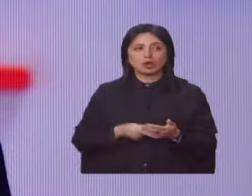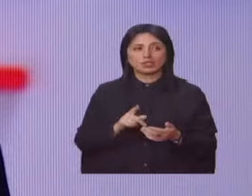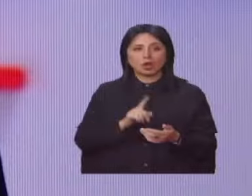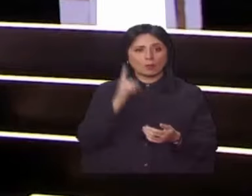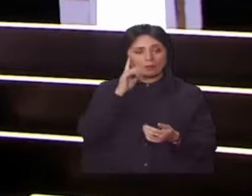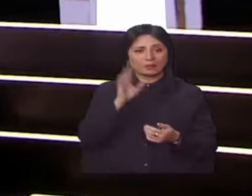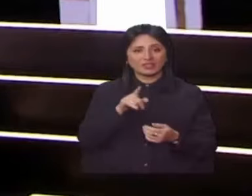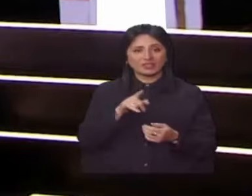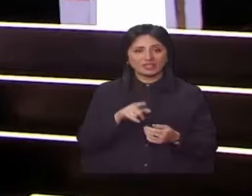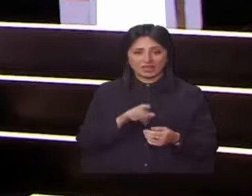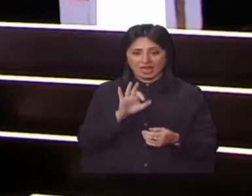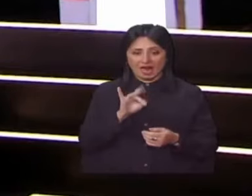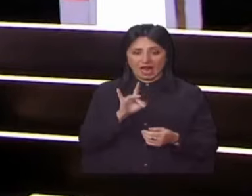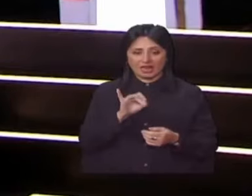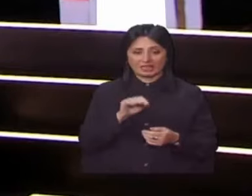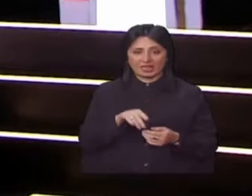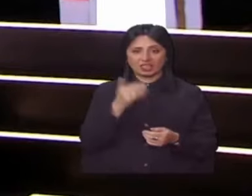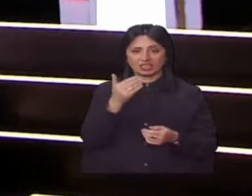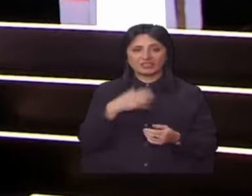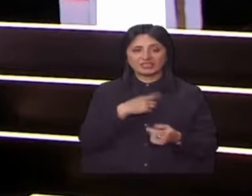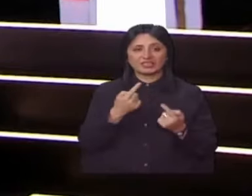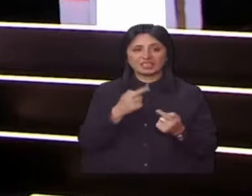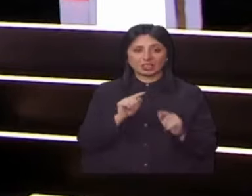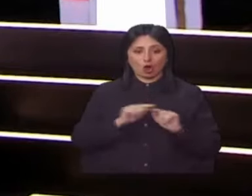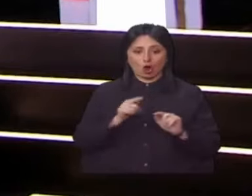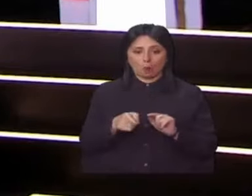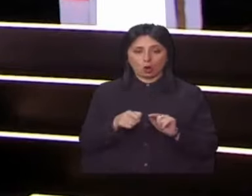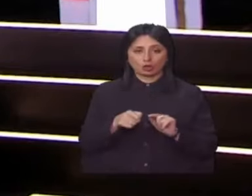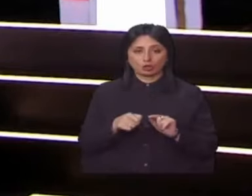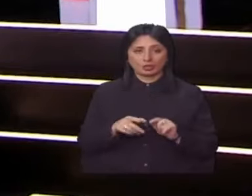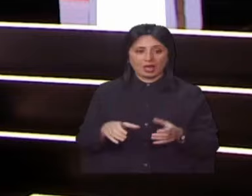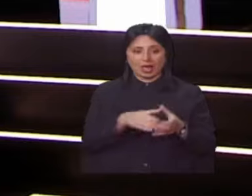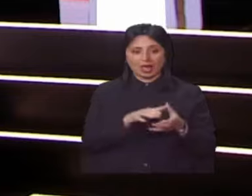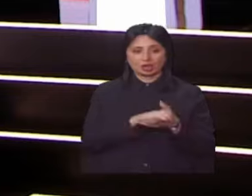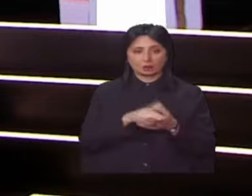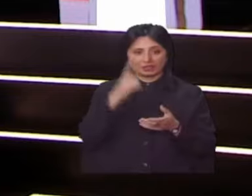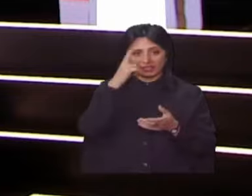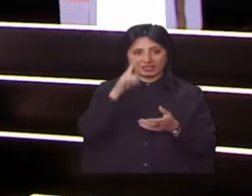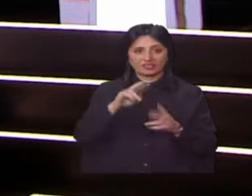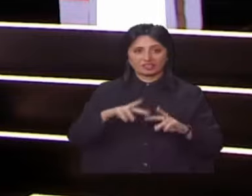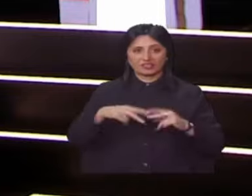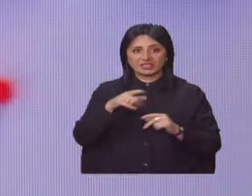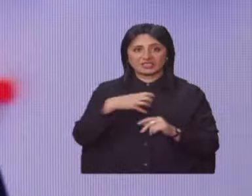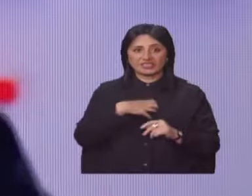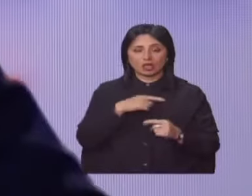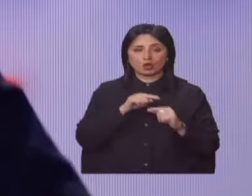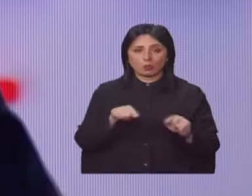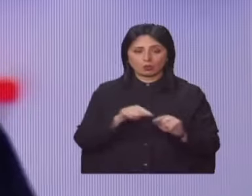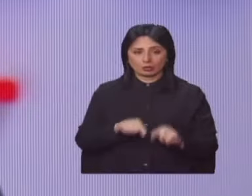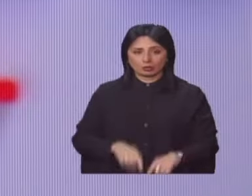ფიქრობთ, რომ ეს აქცევს ქარტიას თქვენს ძირითად ოპონენტად, ანუ ზოგადად ამ ერთობას და ამ იდეას აქცევს თქვენს ძირითად